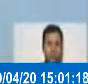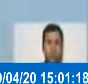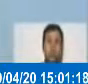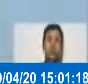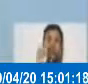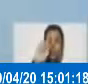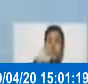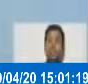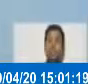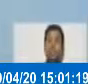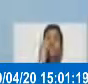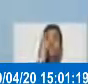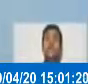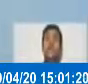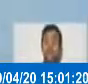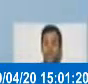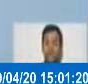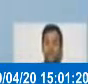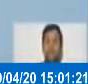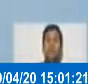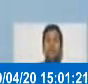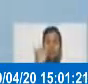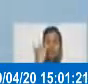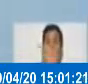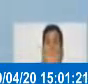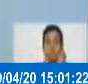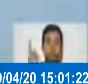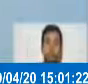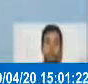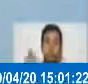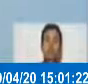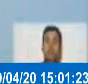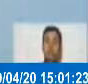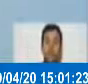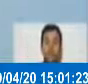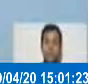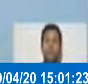তথ্য বিশ্লেষণ করি, আমাদের হাসপাতালে যা রোগী